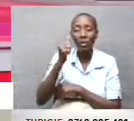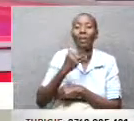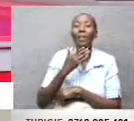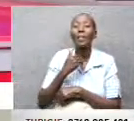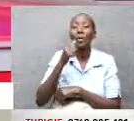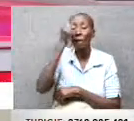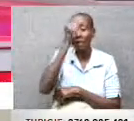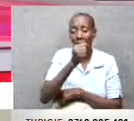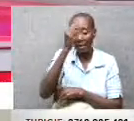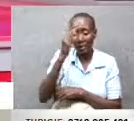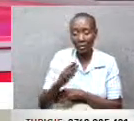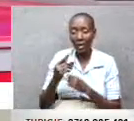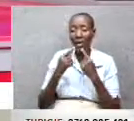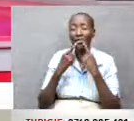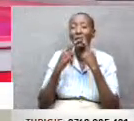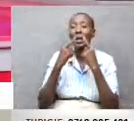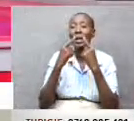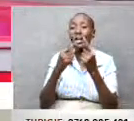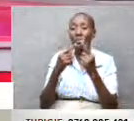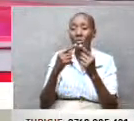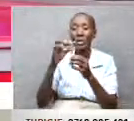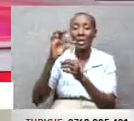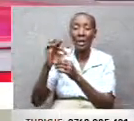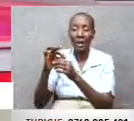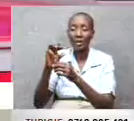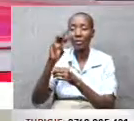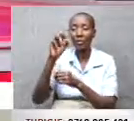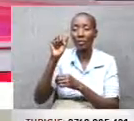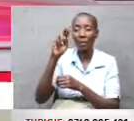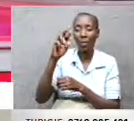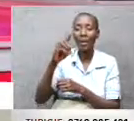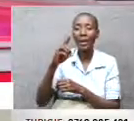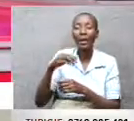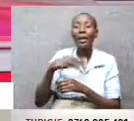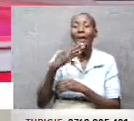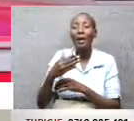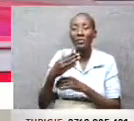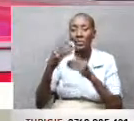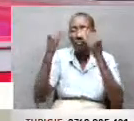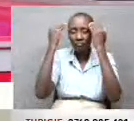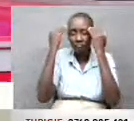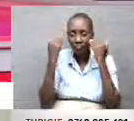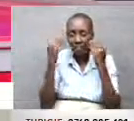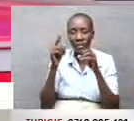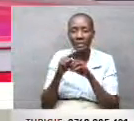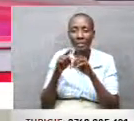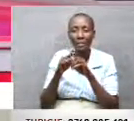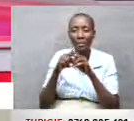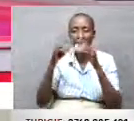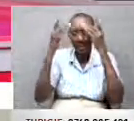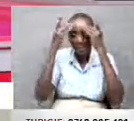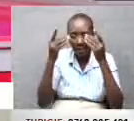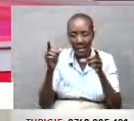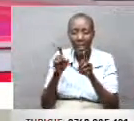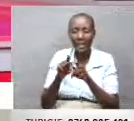wa wadi hiyo baada ya mahakama ya Upeo kufutilia mbali matokeo ya uchaguzi uliopita. Huyu hapa Isadin